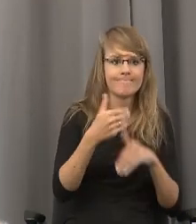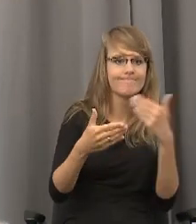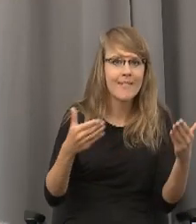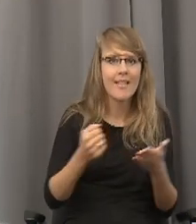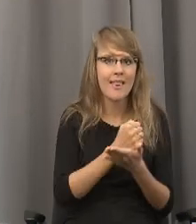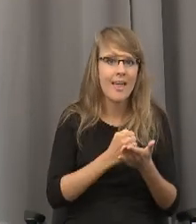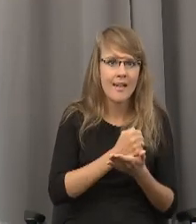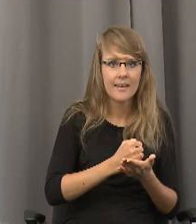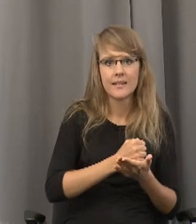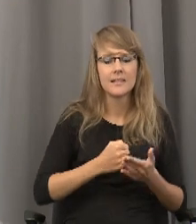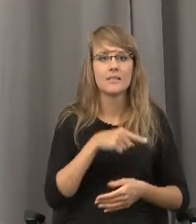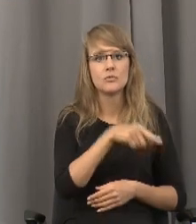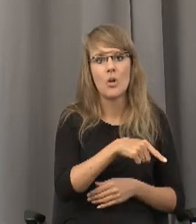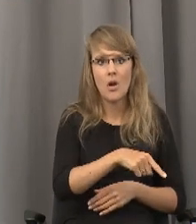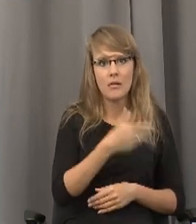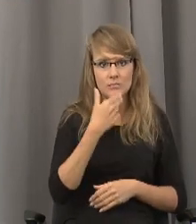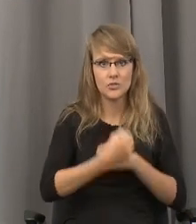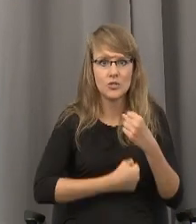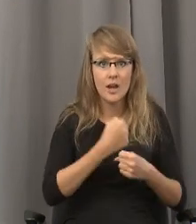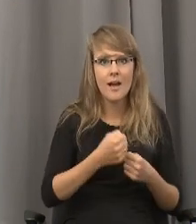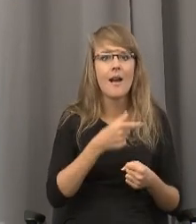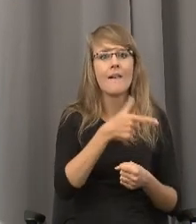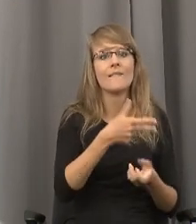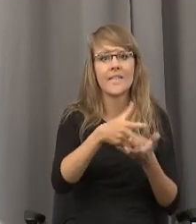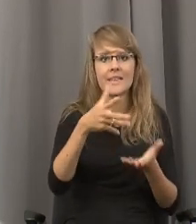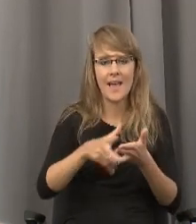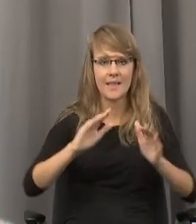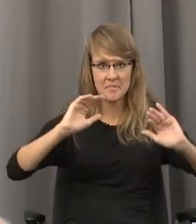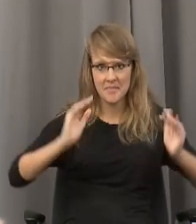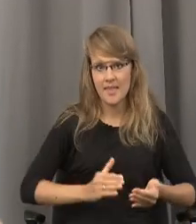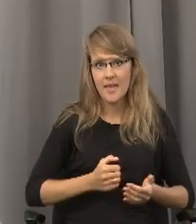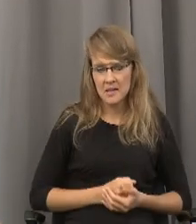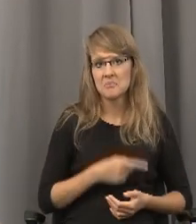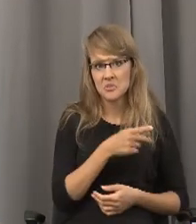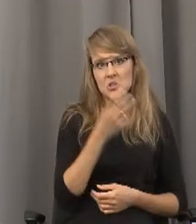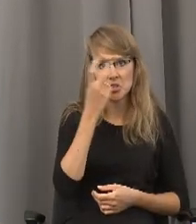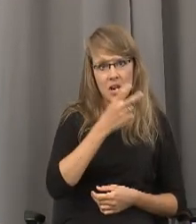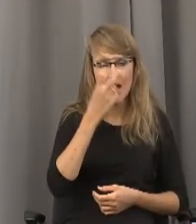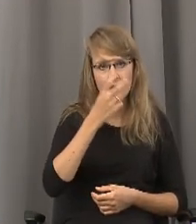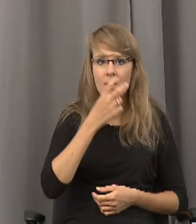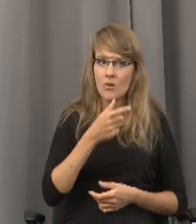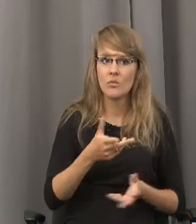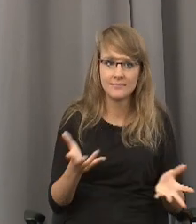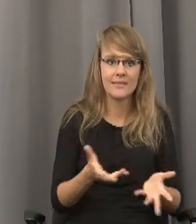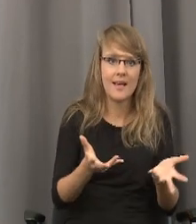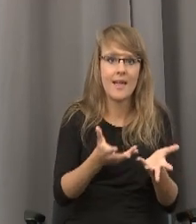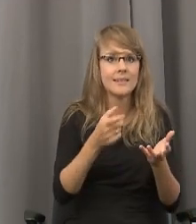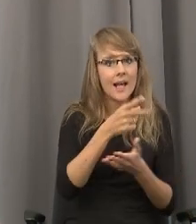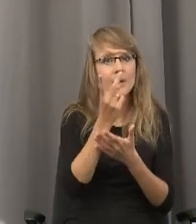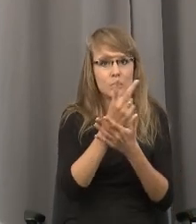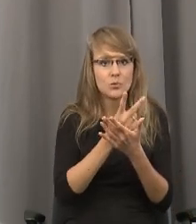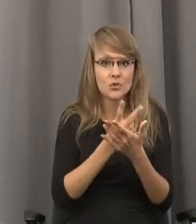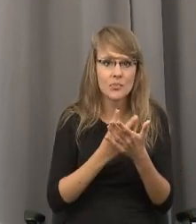ich pełen zestaw. Takie działania redukuje koszty terapii. To jest w ogóle ciekawy wniosek. Ja Państwa zachęcam także do przeczytania